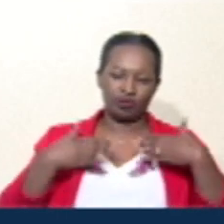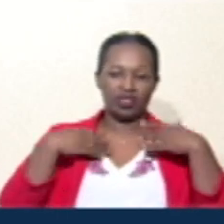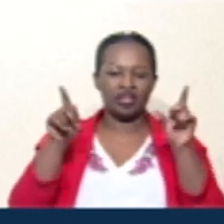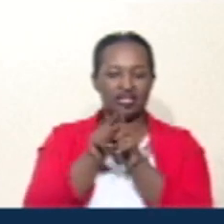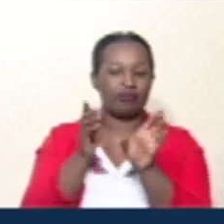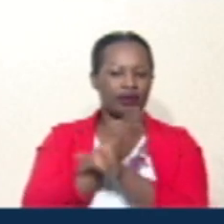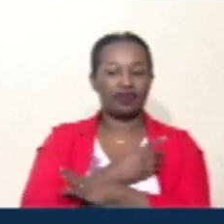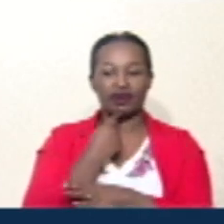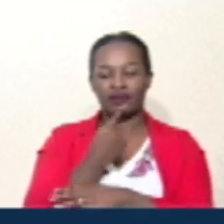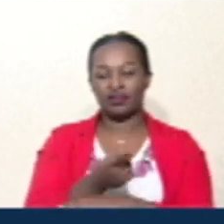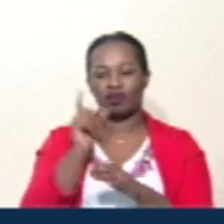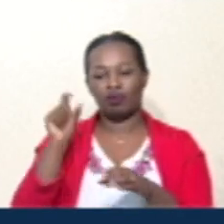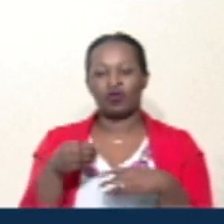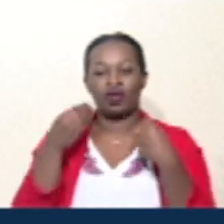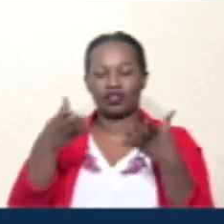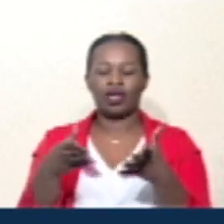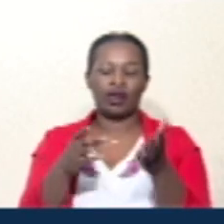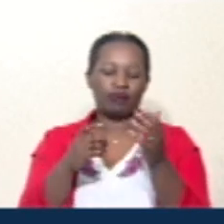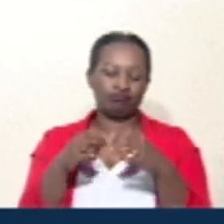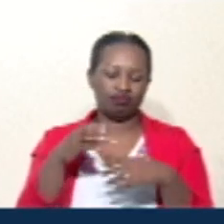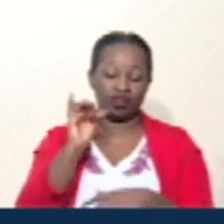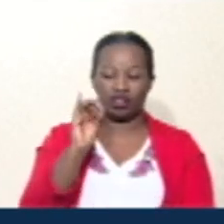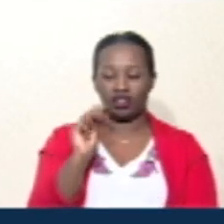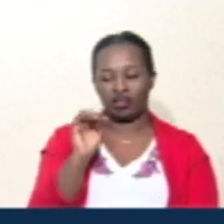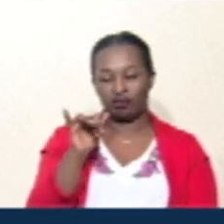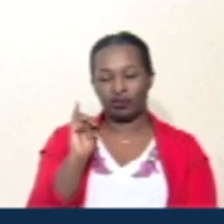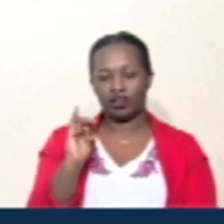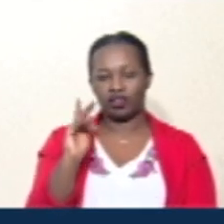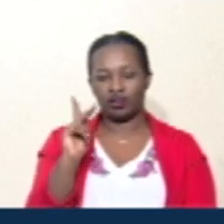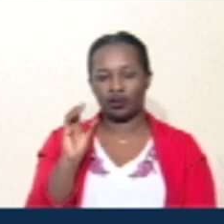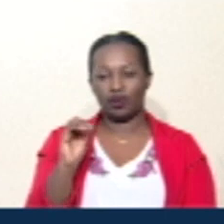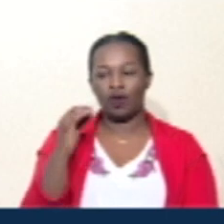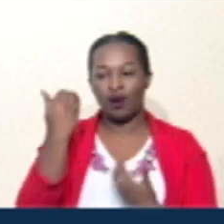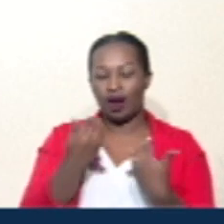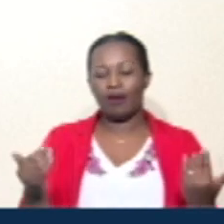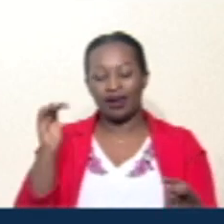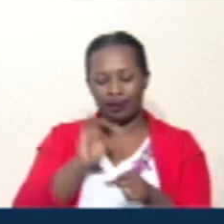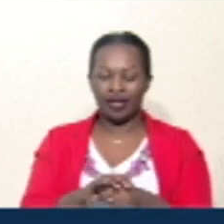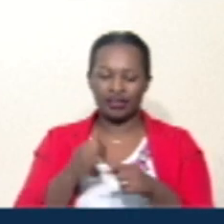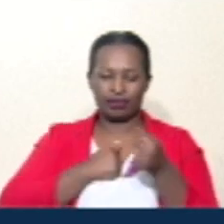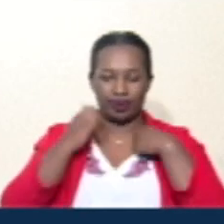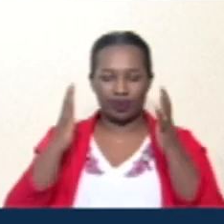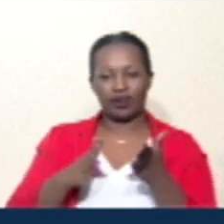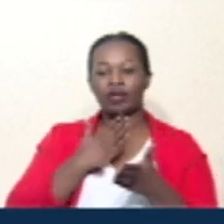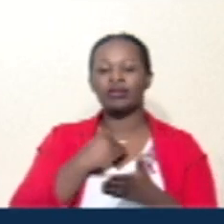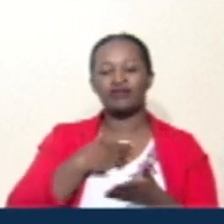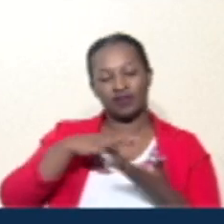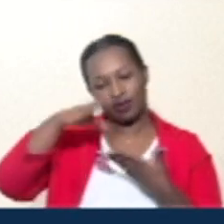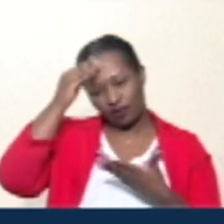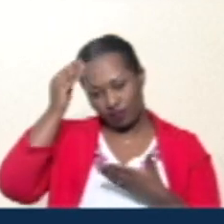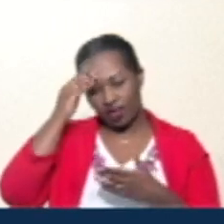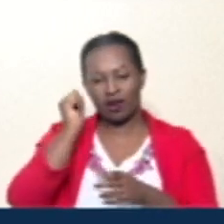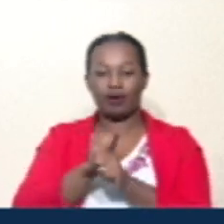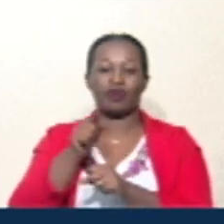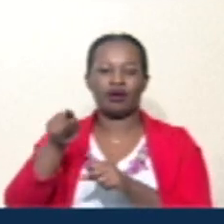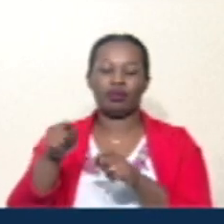byo kuba umuntu yatanga impyiko, hari abana benshi b'Abanyarwanda bazifuza kubyiga, nabo babyiga hanyuma bajye gukora mu